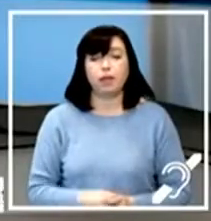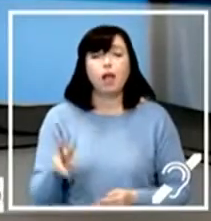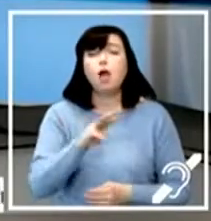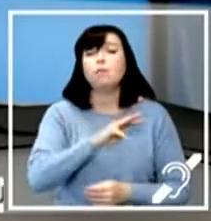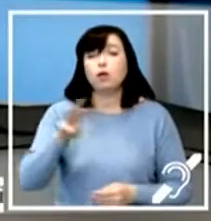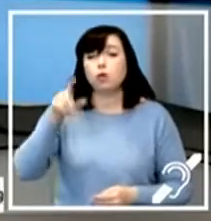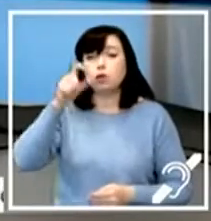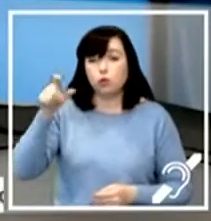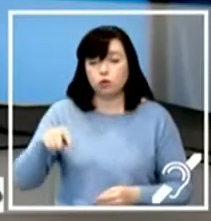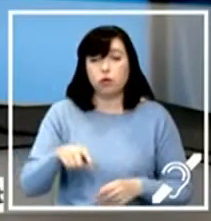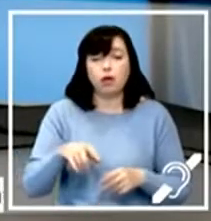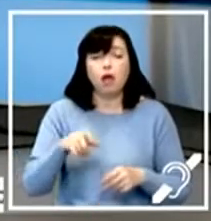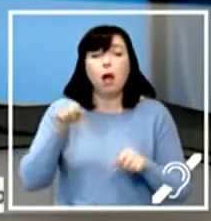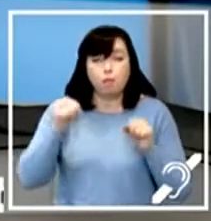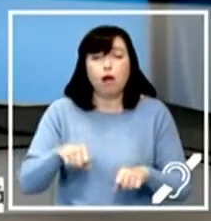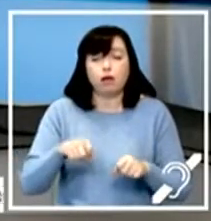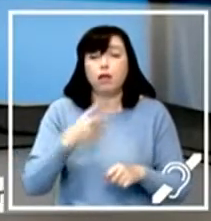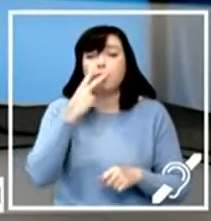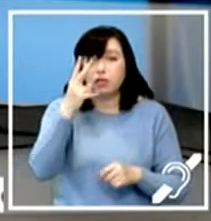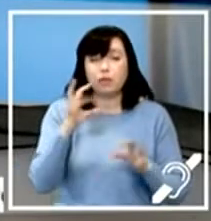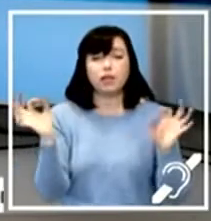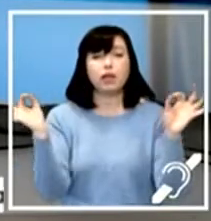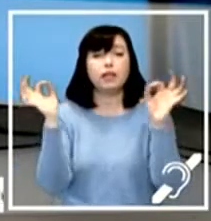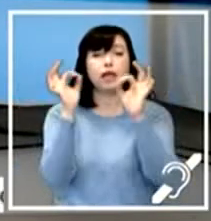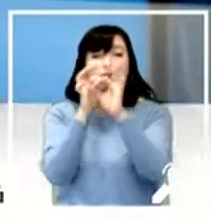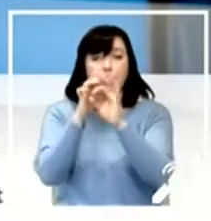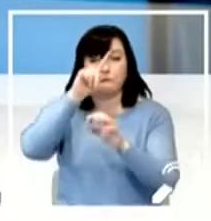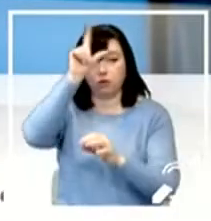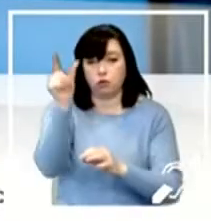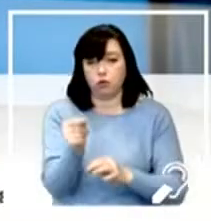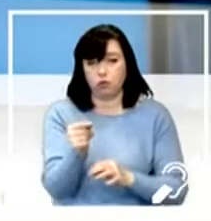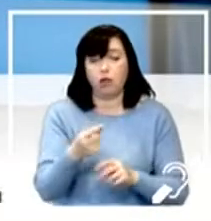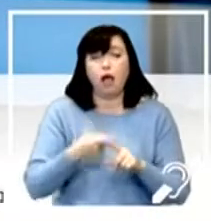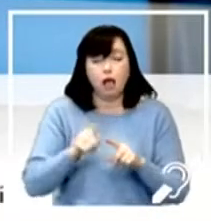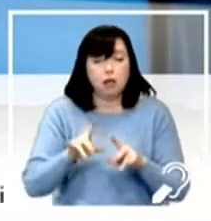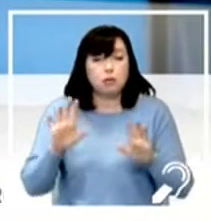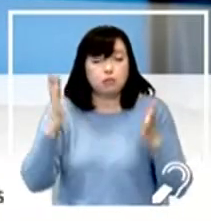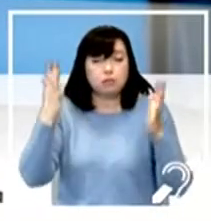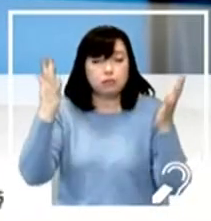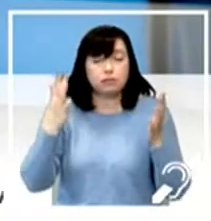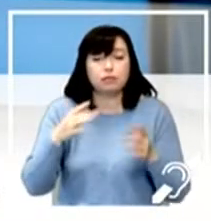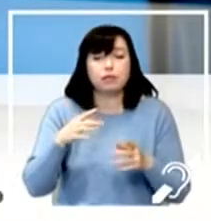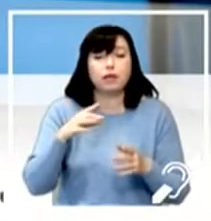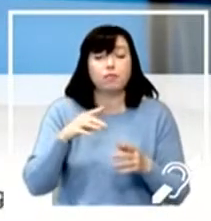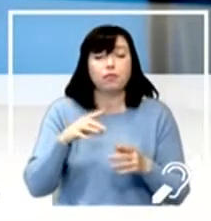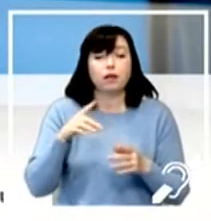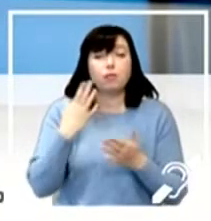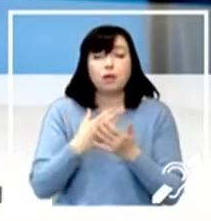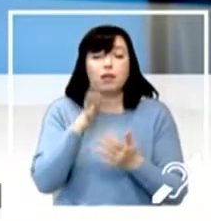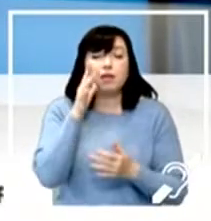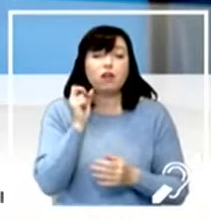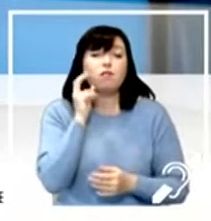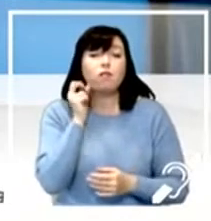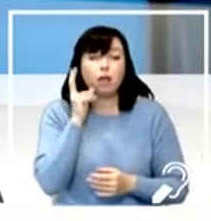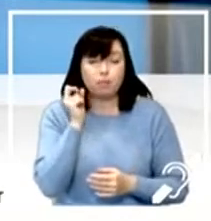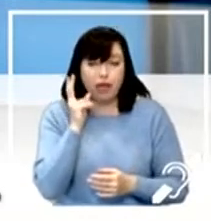Milioane de oameni au avut astăzi șansa să admire o eclipsă totală de lună. Fenomenul astronomic, al cărui punct maxim a fost în jurul orei